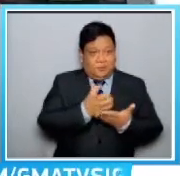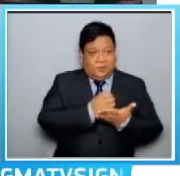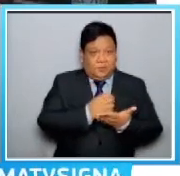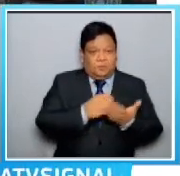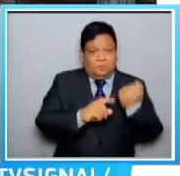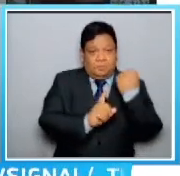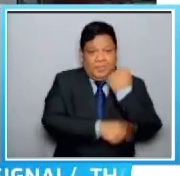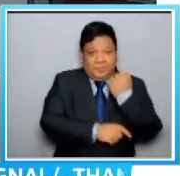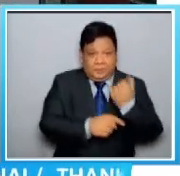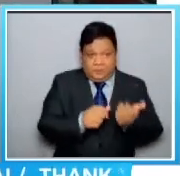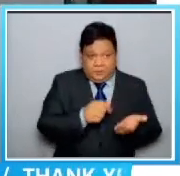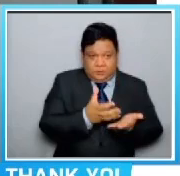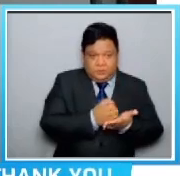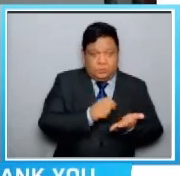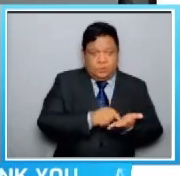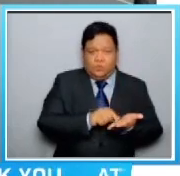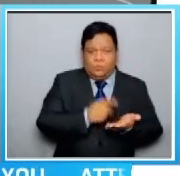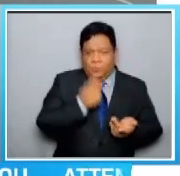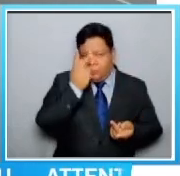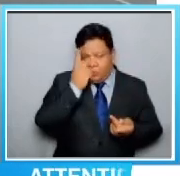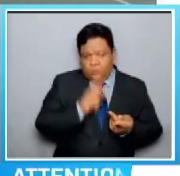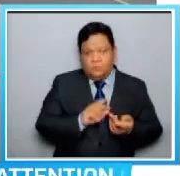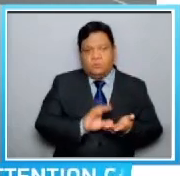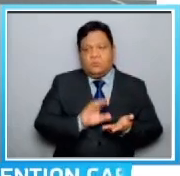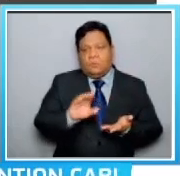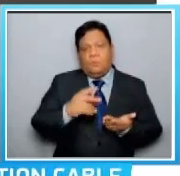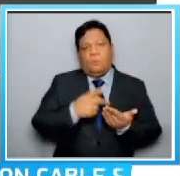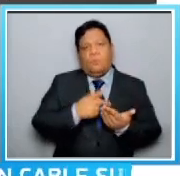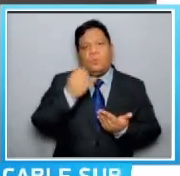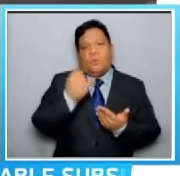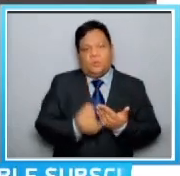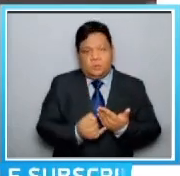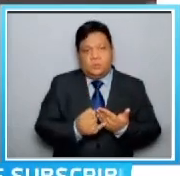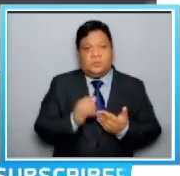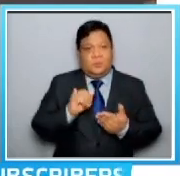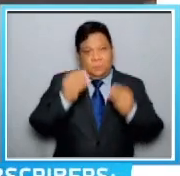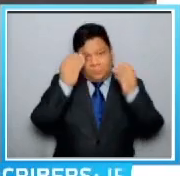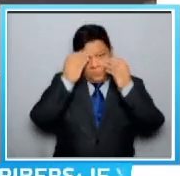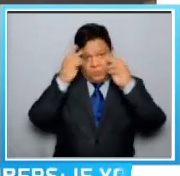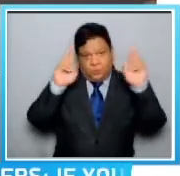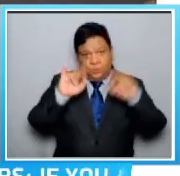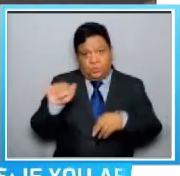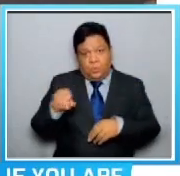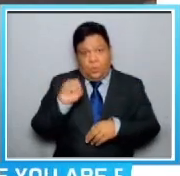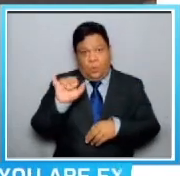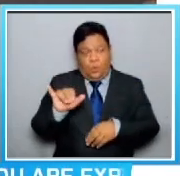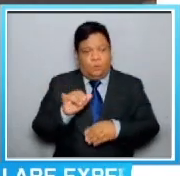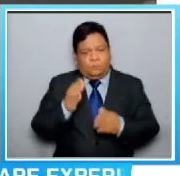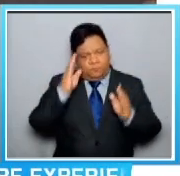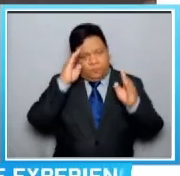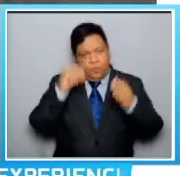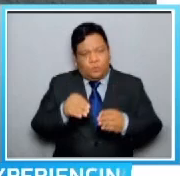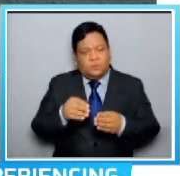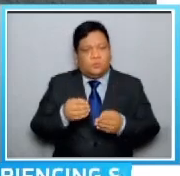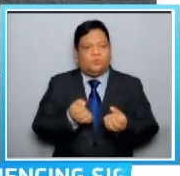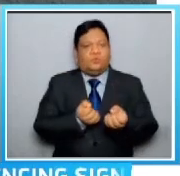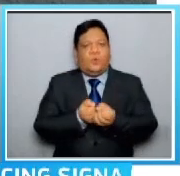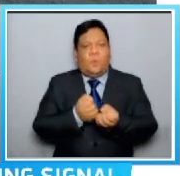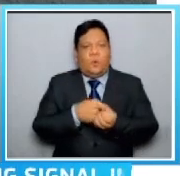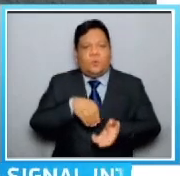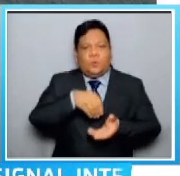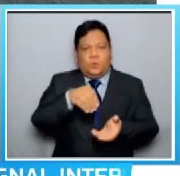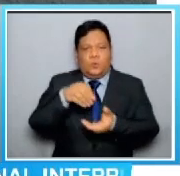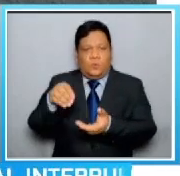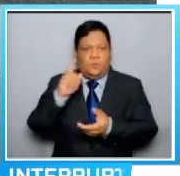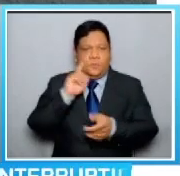igagawin po at ilalaan para sa mga proyekto. Ang sinabi po ni Mayor Joy Belmonte sa social services po dapat yan ilagay. Pero sa